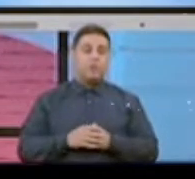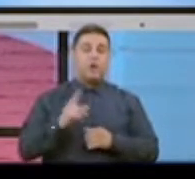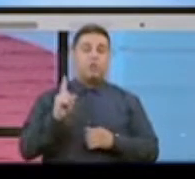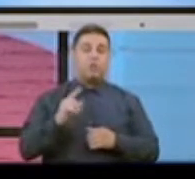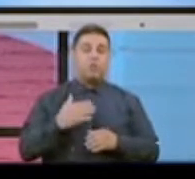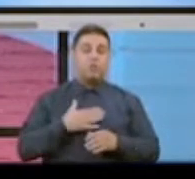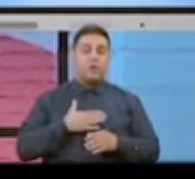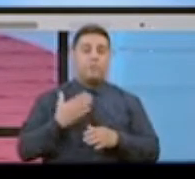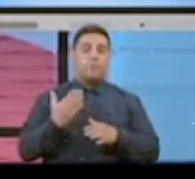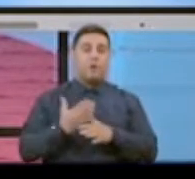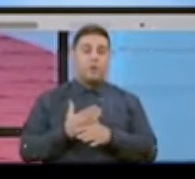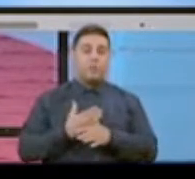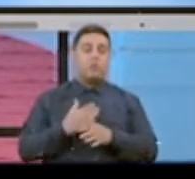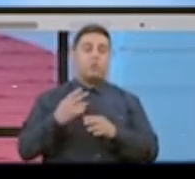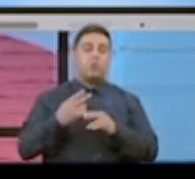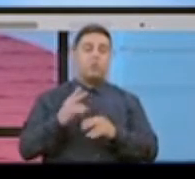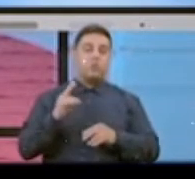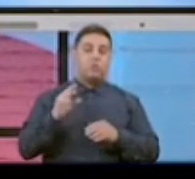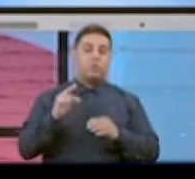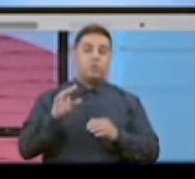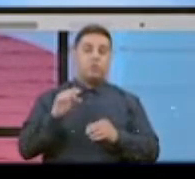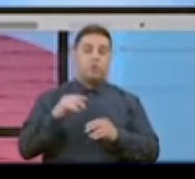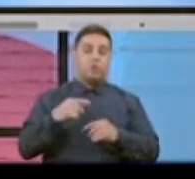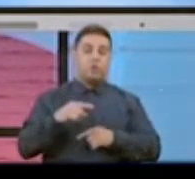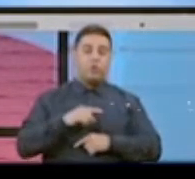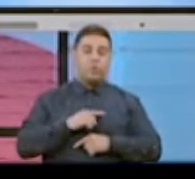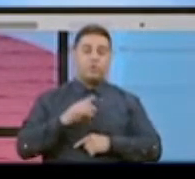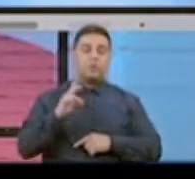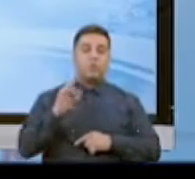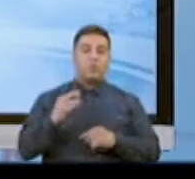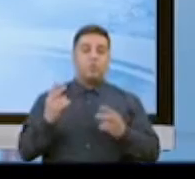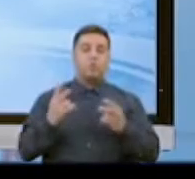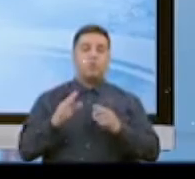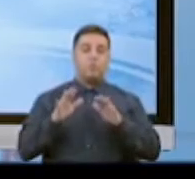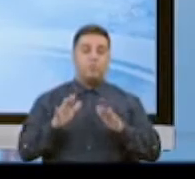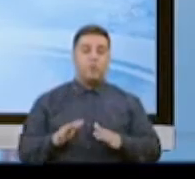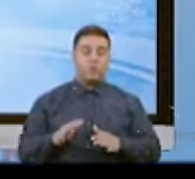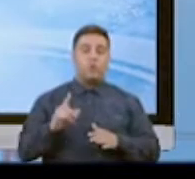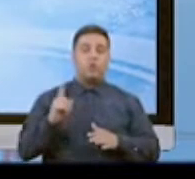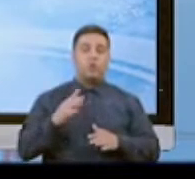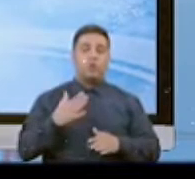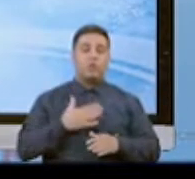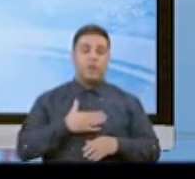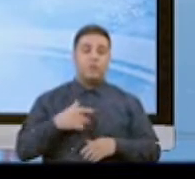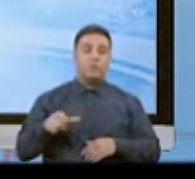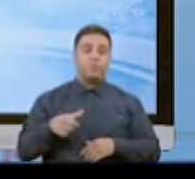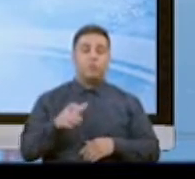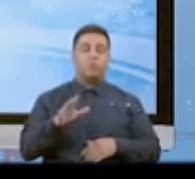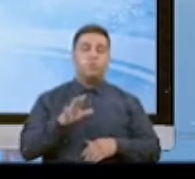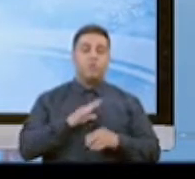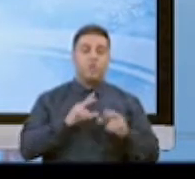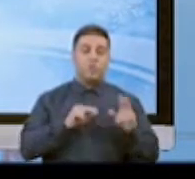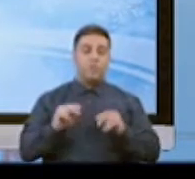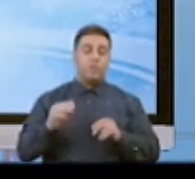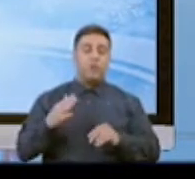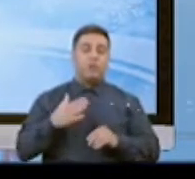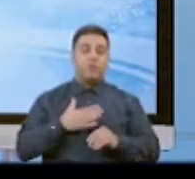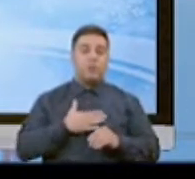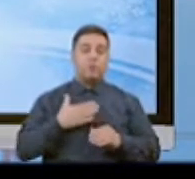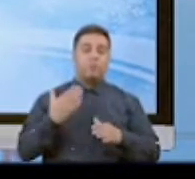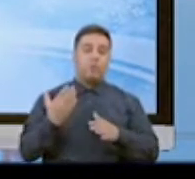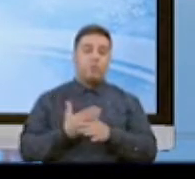помогает добраться до нужного места без происшествий, чтобы наш путь был счастливый? Нам